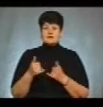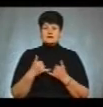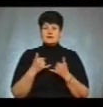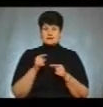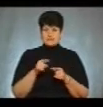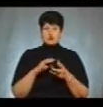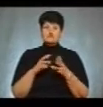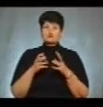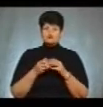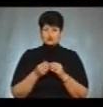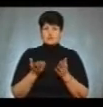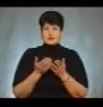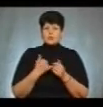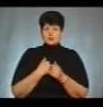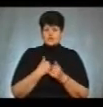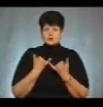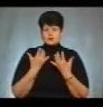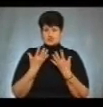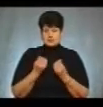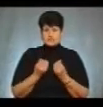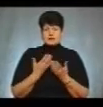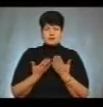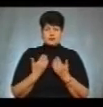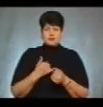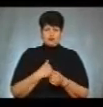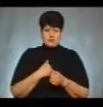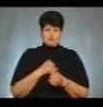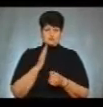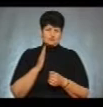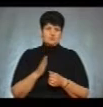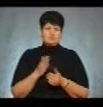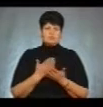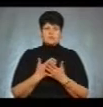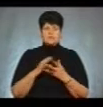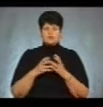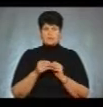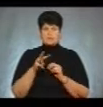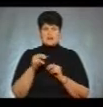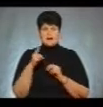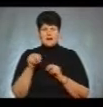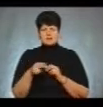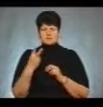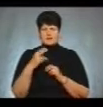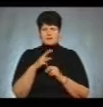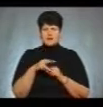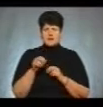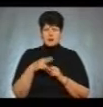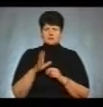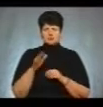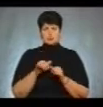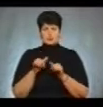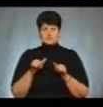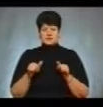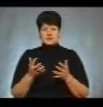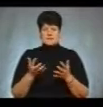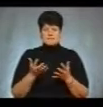тих сум, які в нас на сьогоднішній день, да, якщо в нас будуть сума мільярди, 2 мільярди, відповідно ми будемо розвиватися,